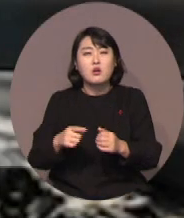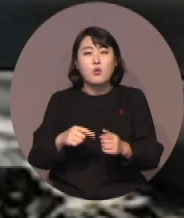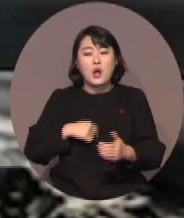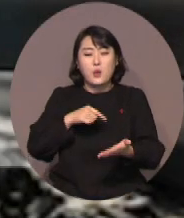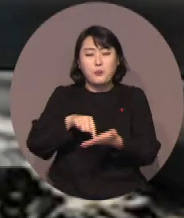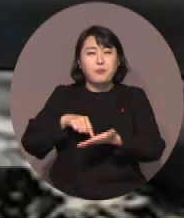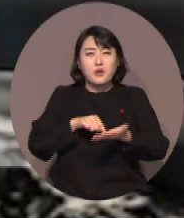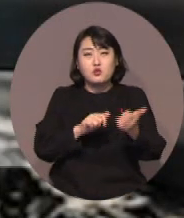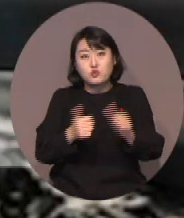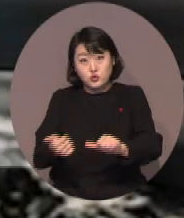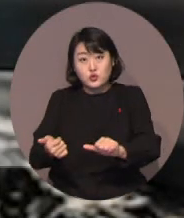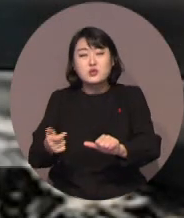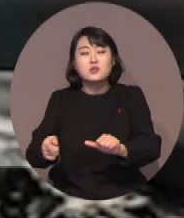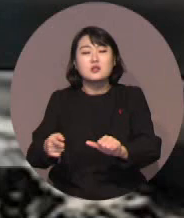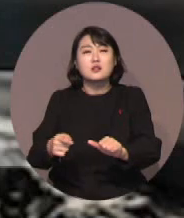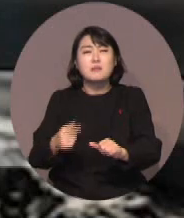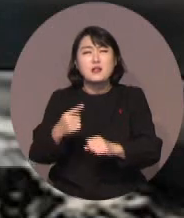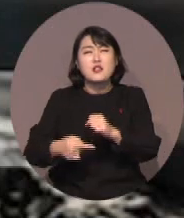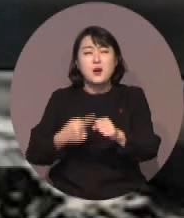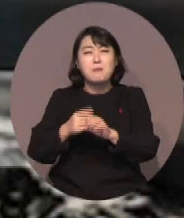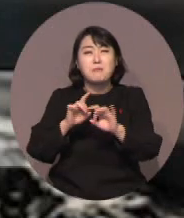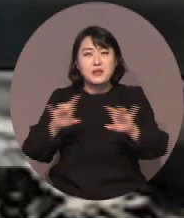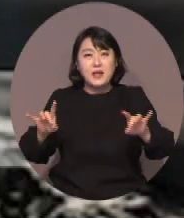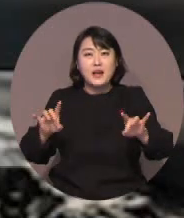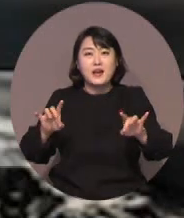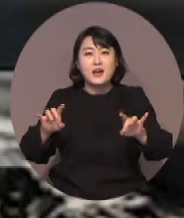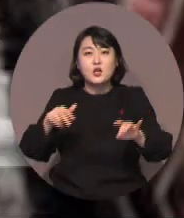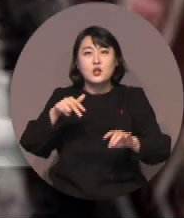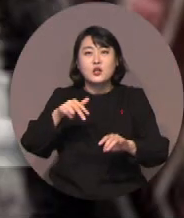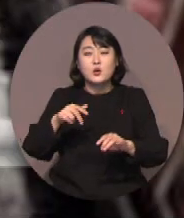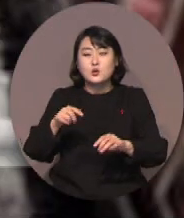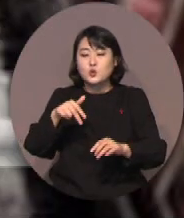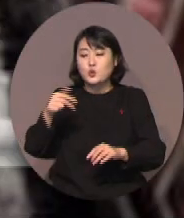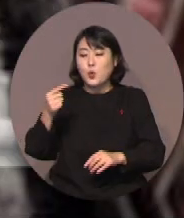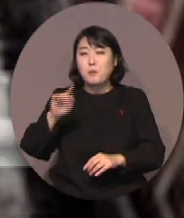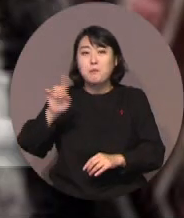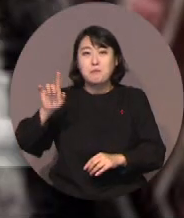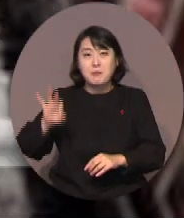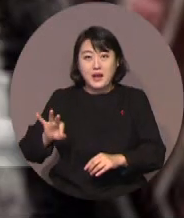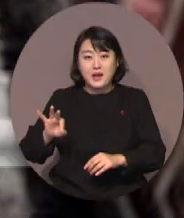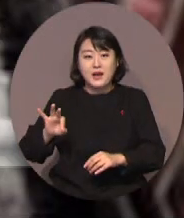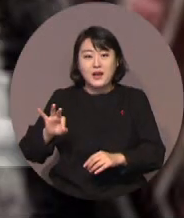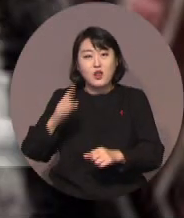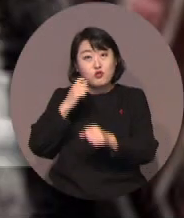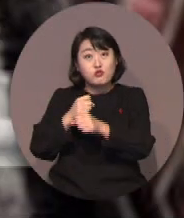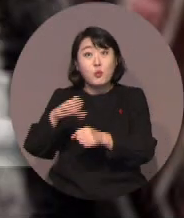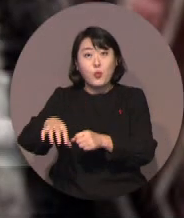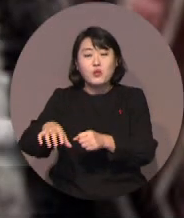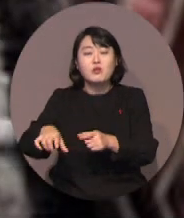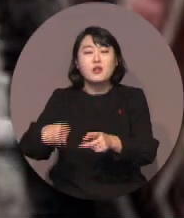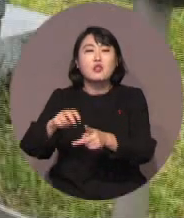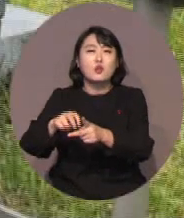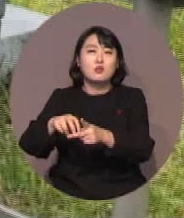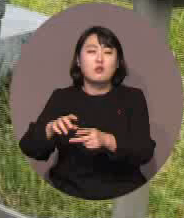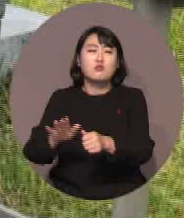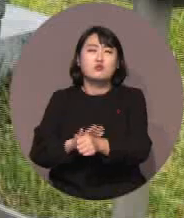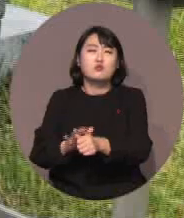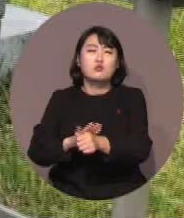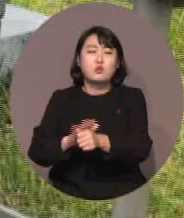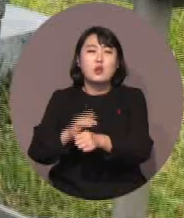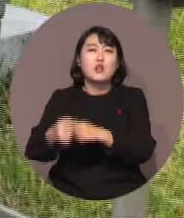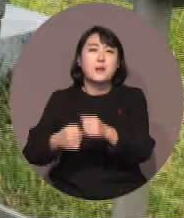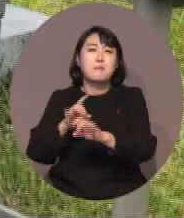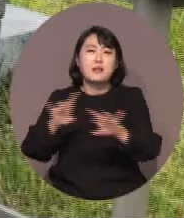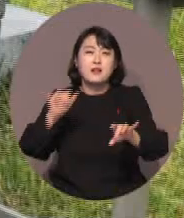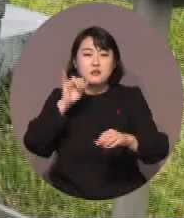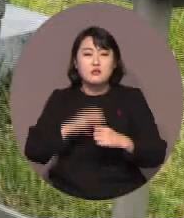대전 쪽방상담소는 매년 연말 무연구자나 쪽방촌에서 돌아가신 분들을 기리는 추모제를 엽니다 올해로